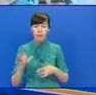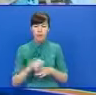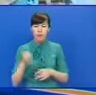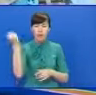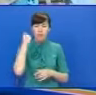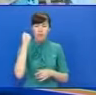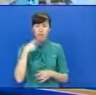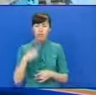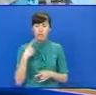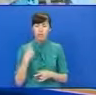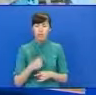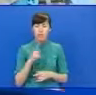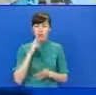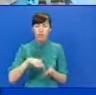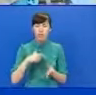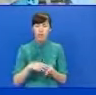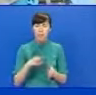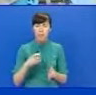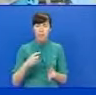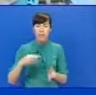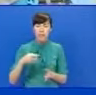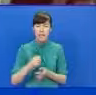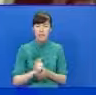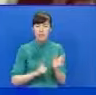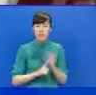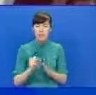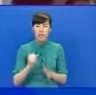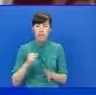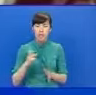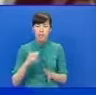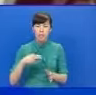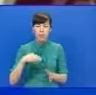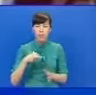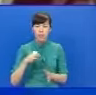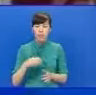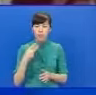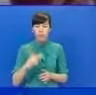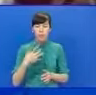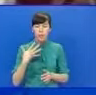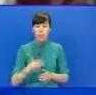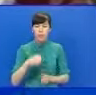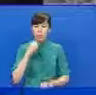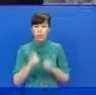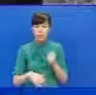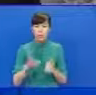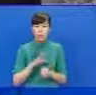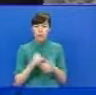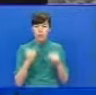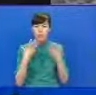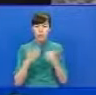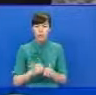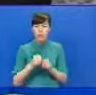алғыс. Ал шымкенттік Мелдебековтер әулетінің тірегі Әбдімұрат ақсақал 35 жыл қарапайым жүргізуші болған. Бүгінде